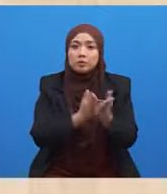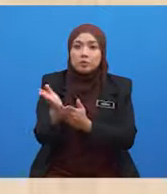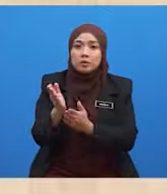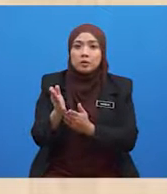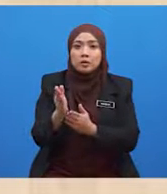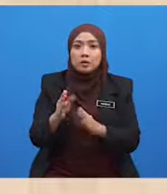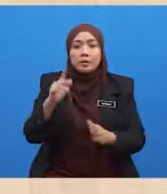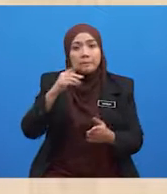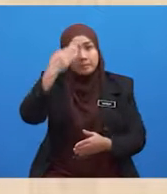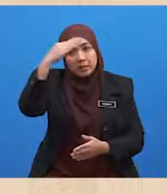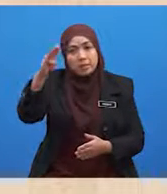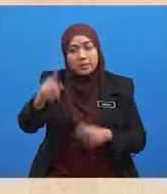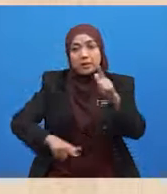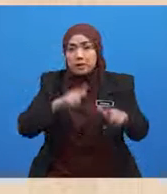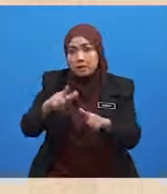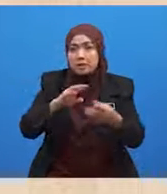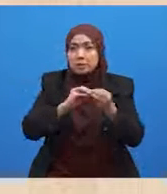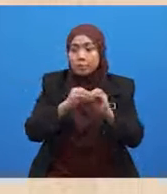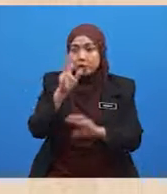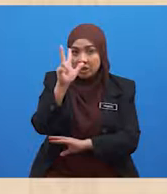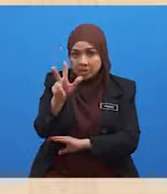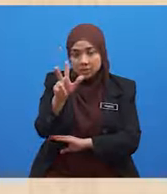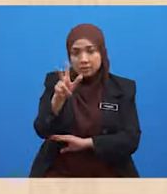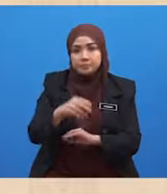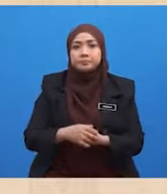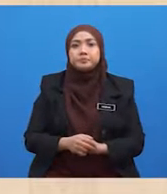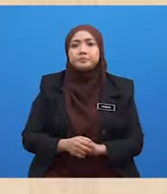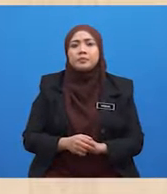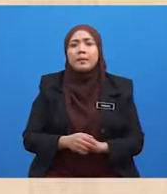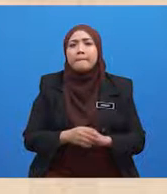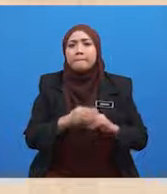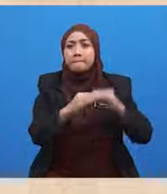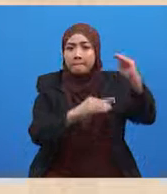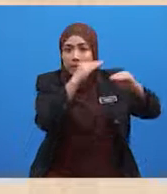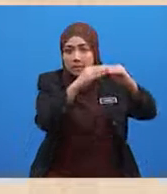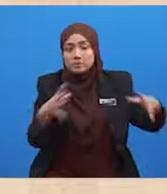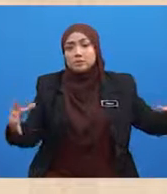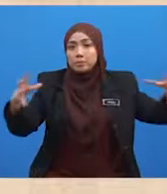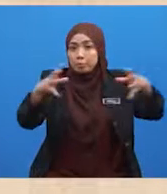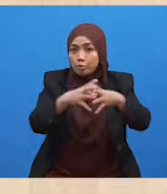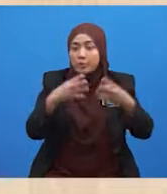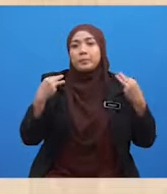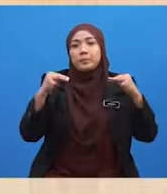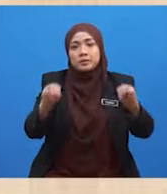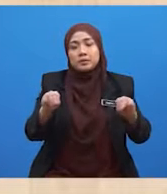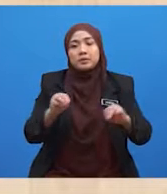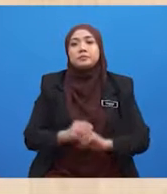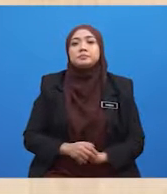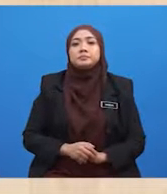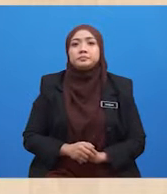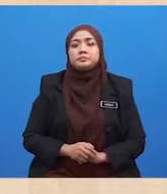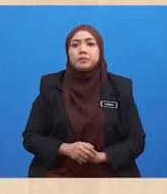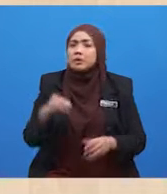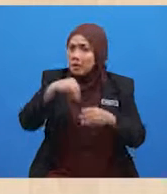langkah yang ketiga dalam proses pemasaran yaitu membei campurkan pemasaran dalam